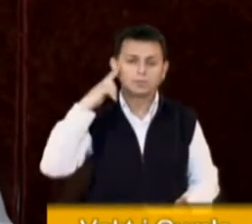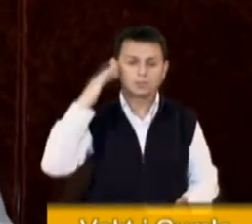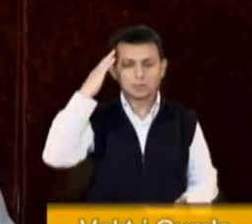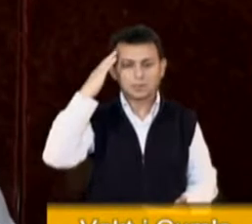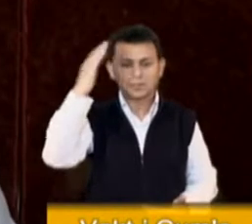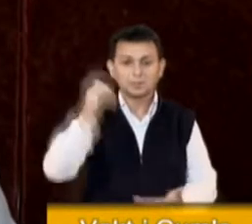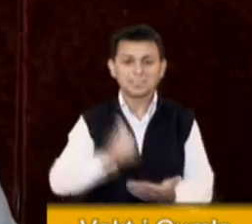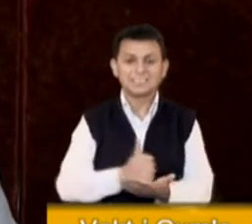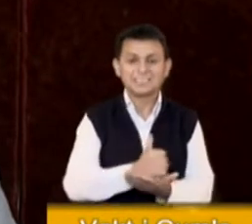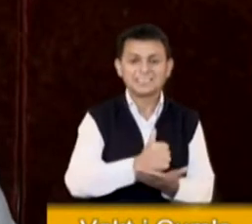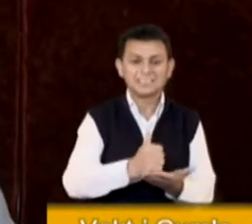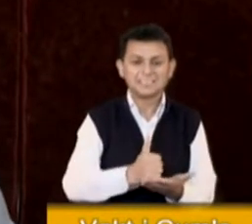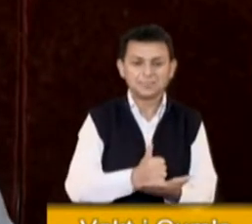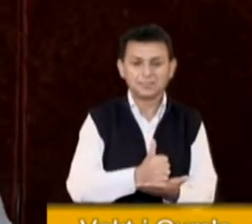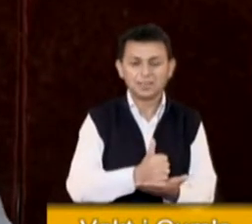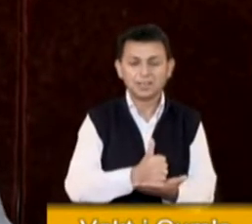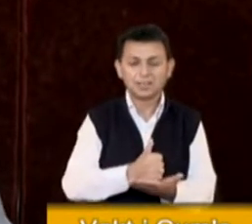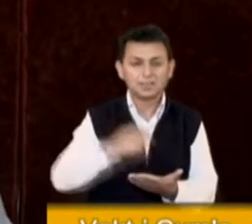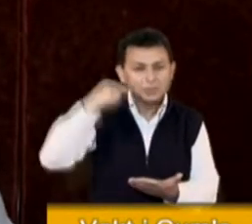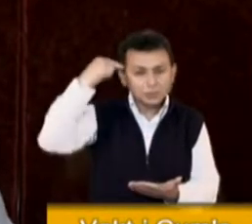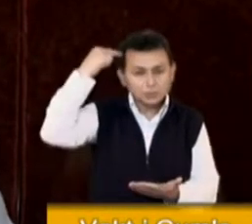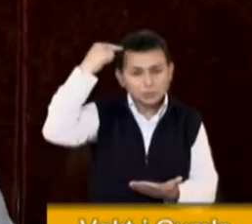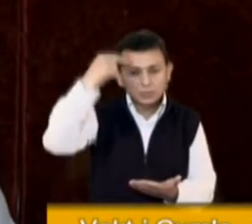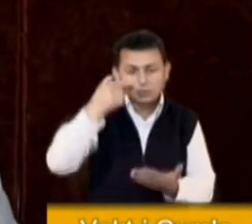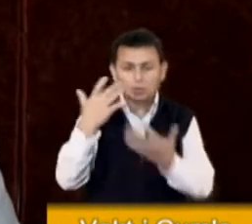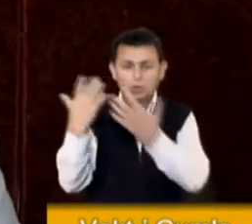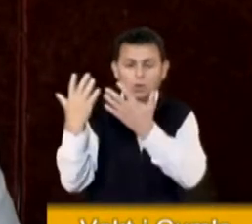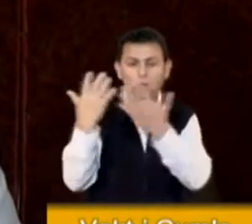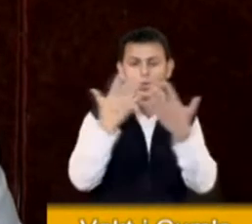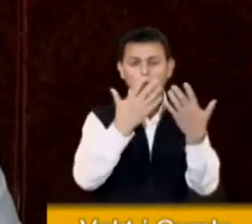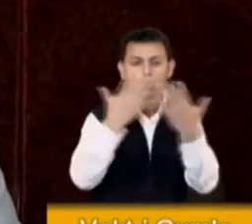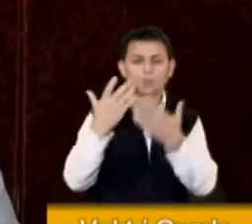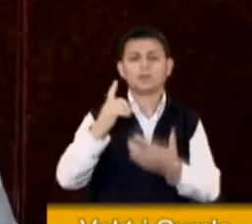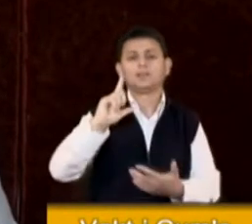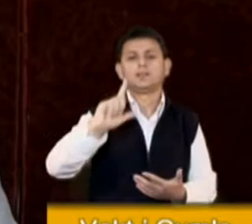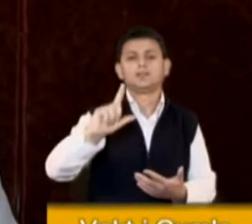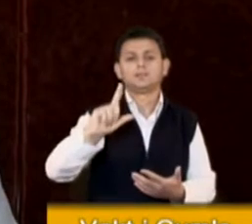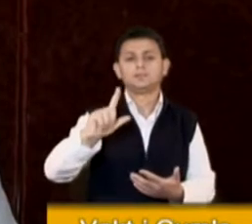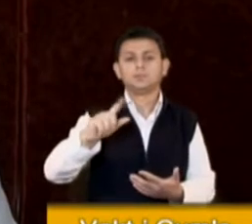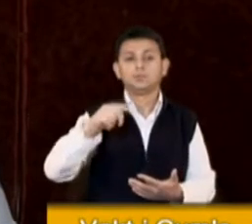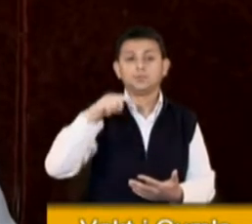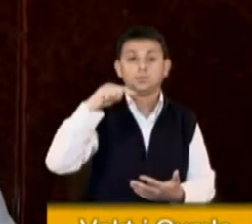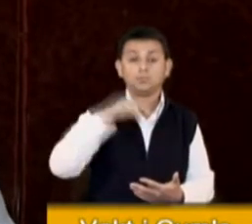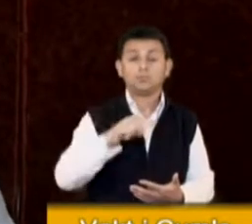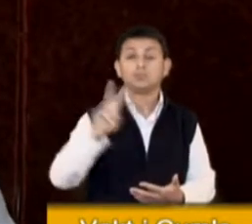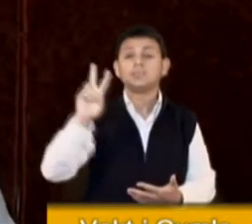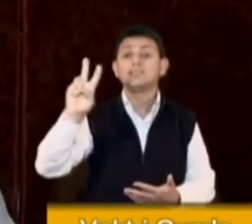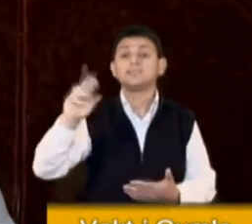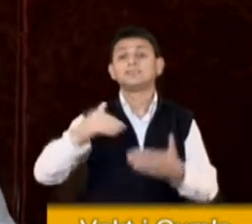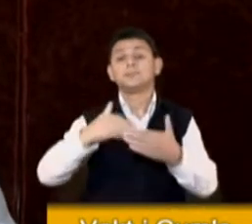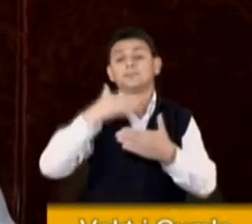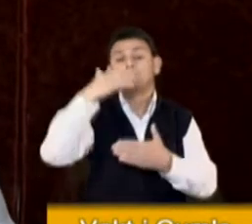okumak müstehaptır. Ama bu ikisinin dışında anlamı bilinmeyen